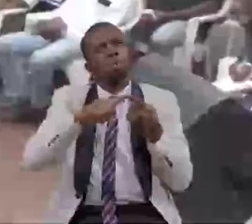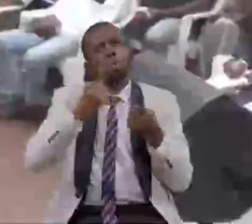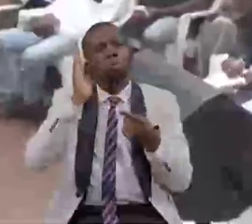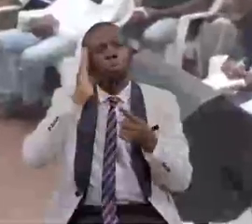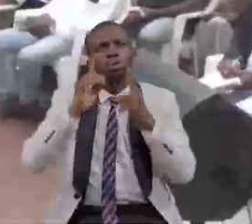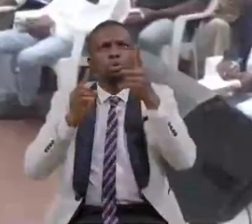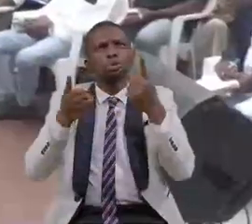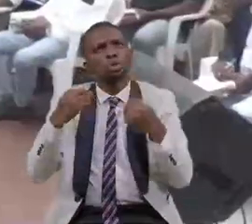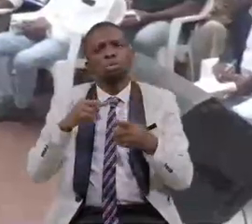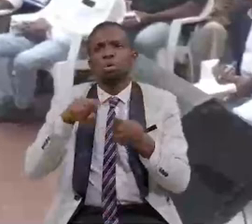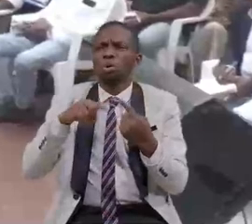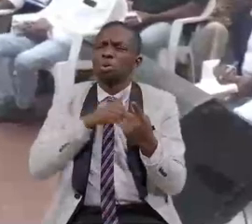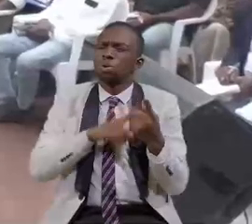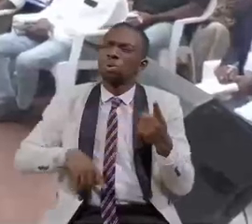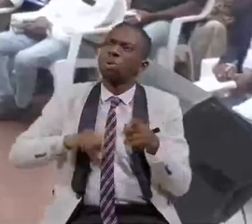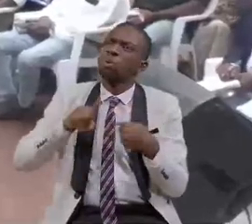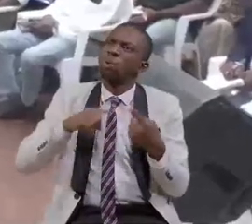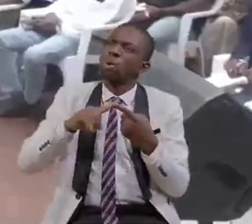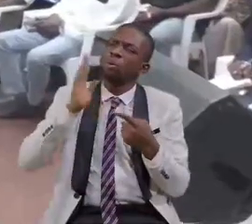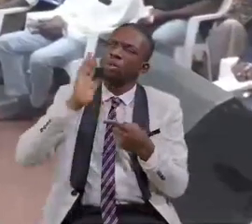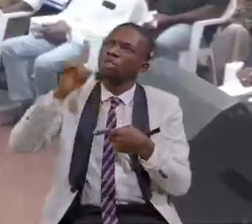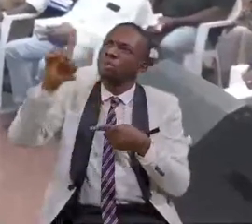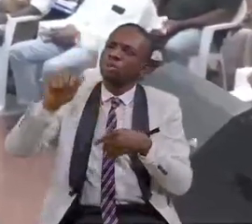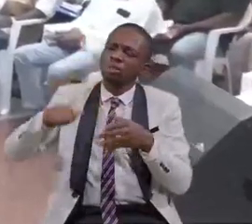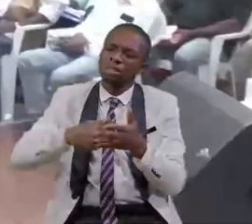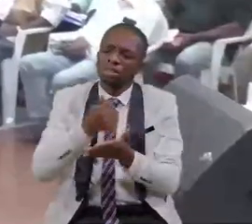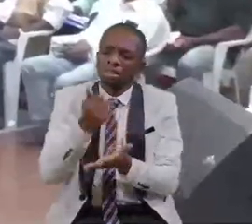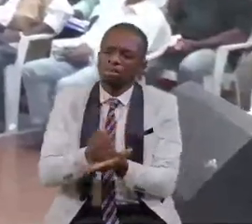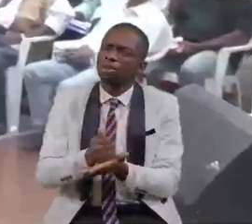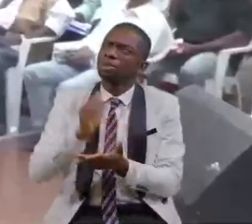Quand vas-tu instaurer ton royaume éternel?